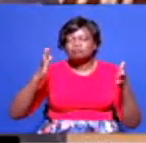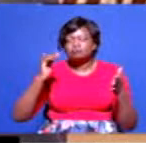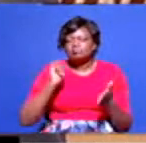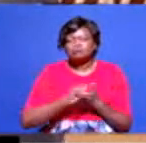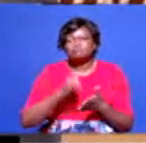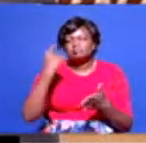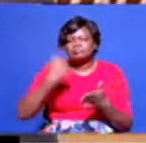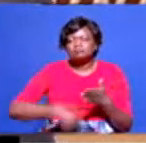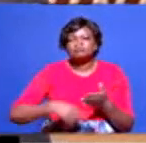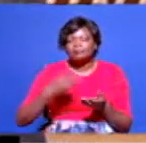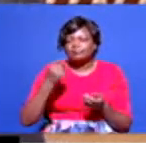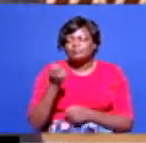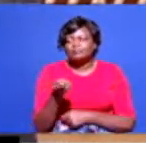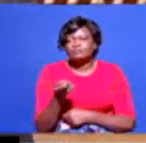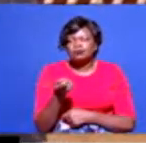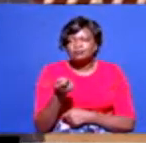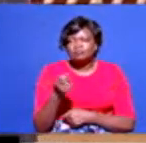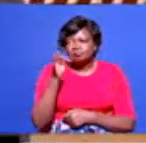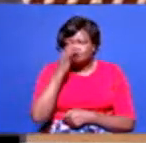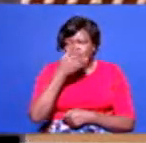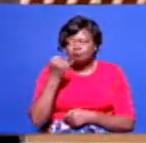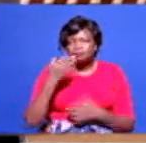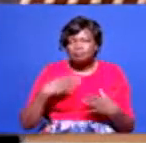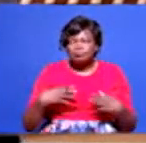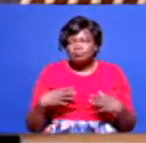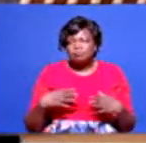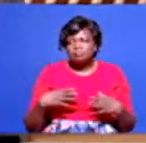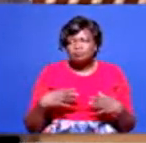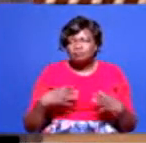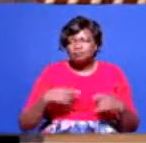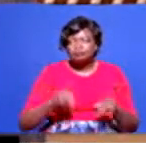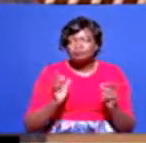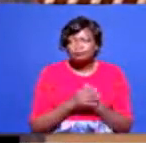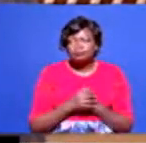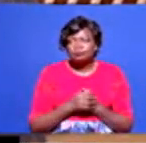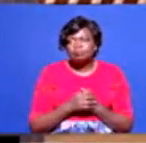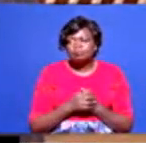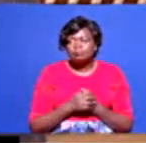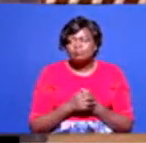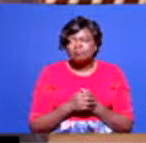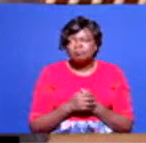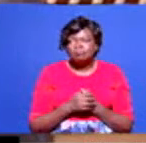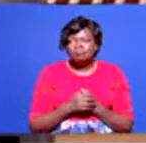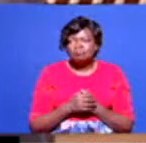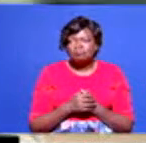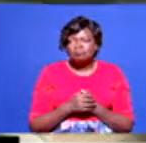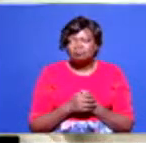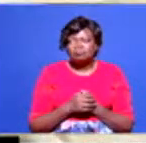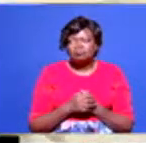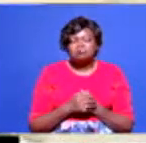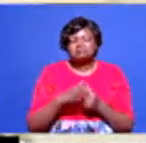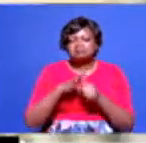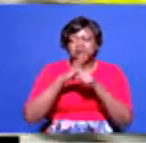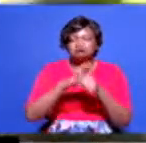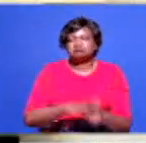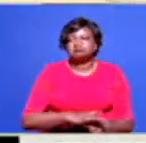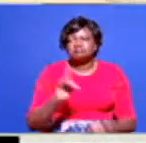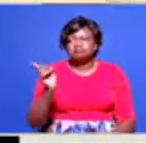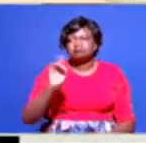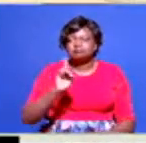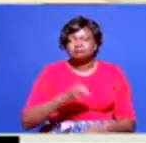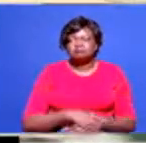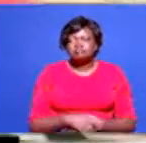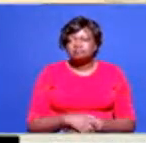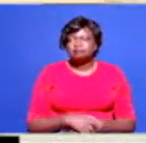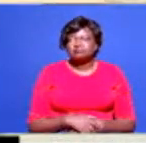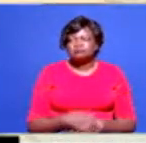was the best man. He could not bother maybe following these things of discrimination. Sisi yake, tuliona